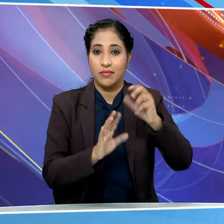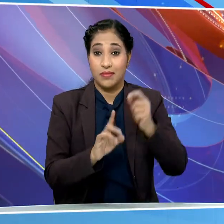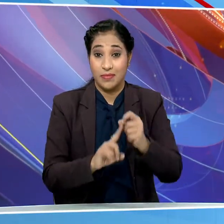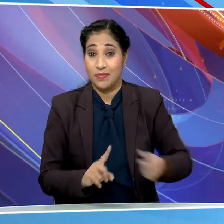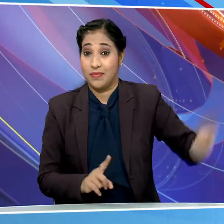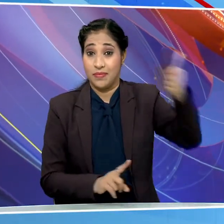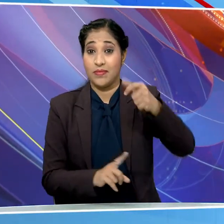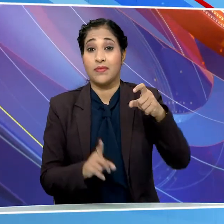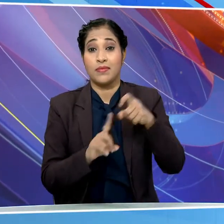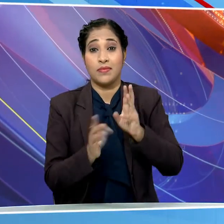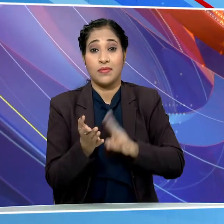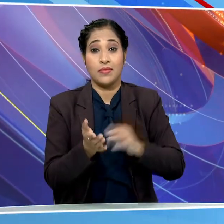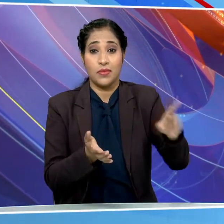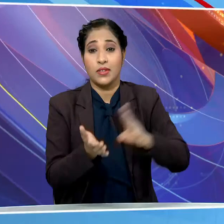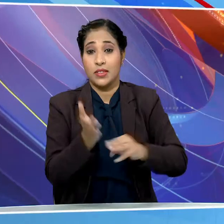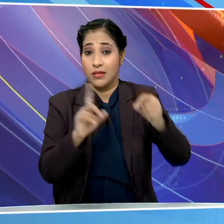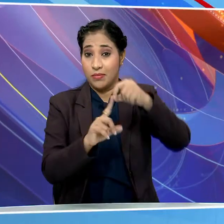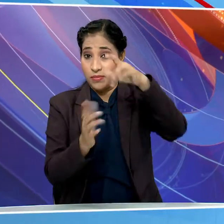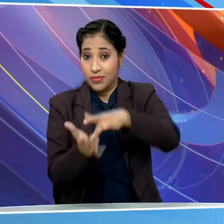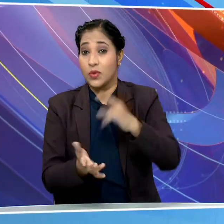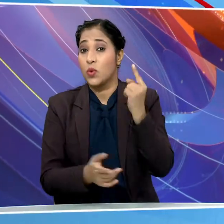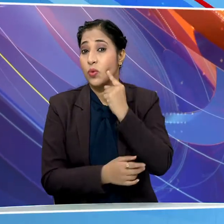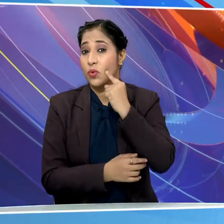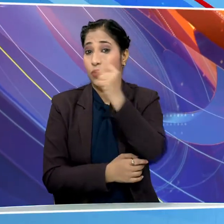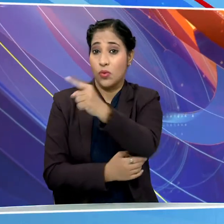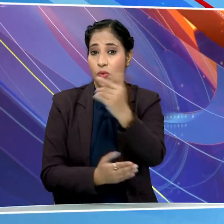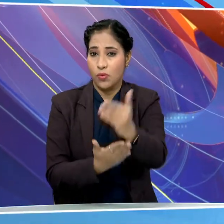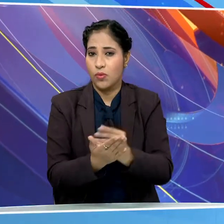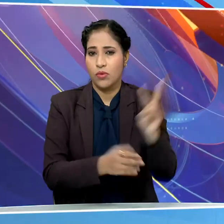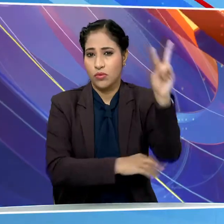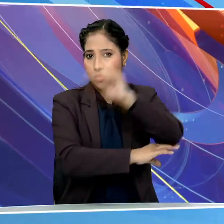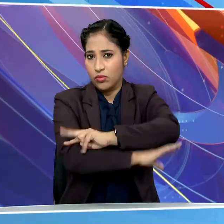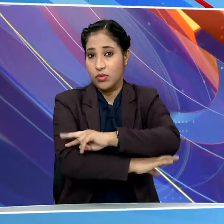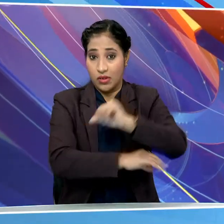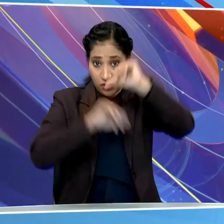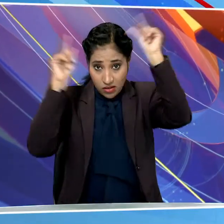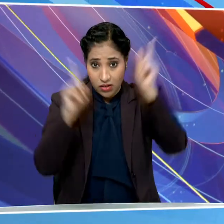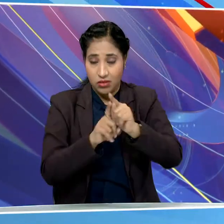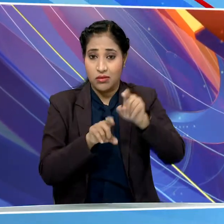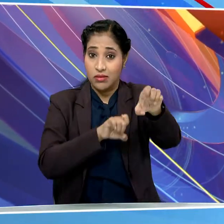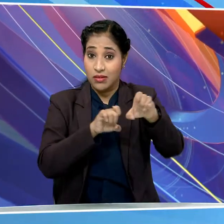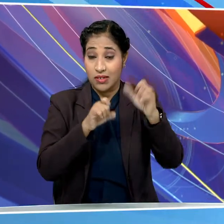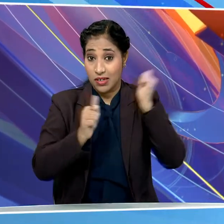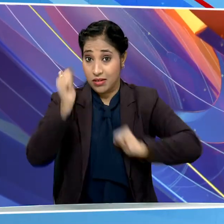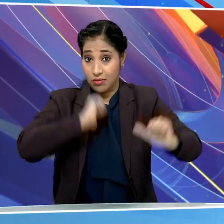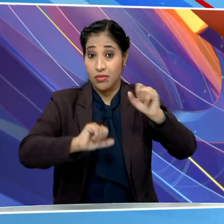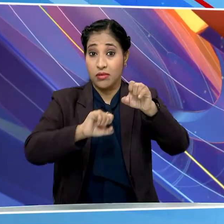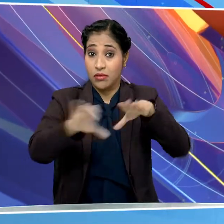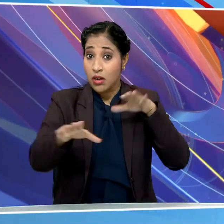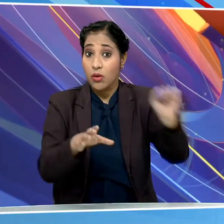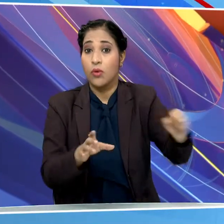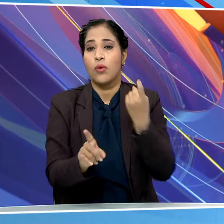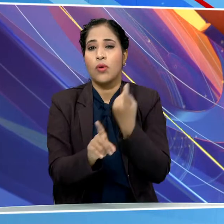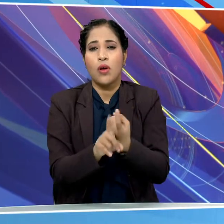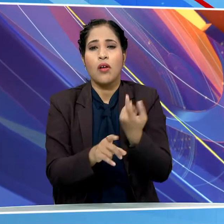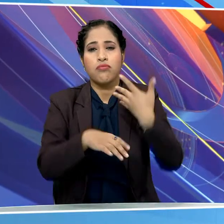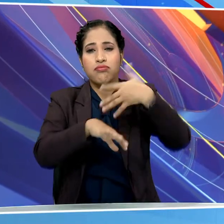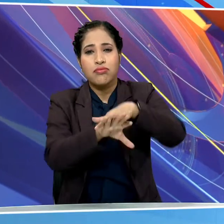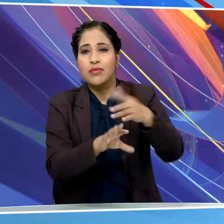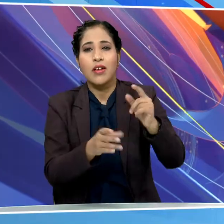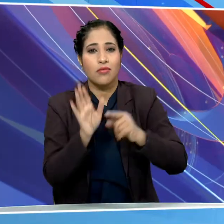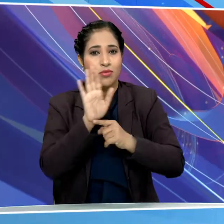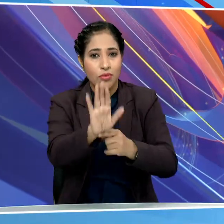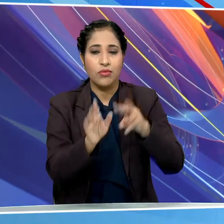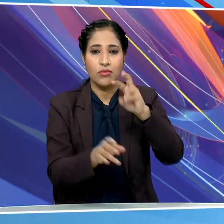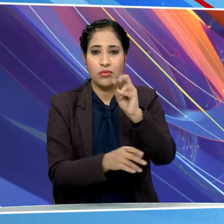राष्ट्रपति द्रौपदी मुर्मू ने मध्य प्रदेश के इंदौर में आयोजित 2 दिवसीय इंडिया स्मार्ट सिटी कॉन्क्लेव 2023 के अंतिम दिन